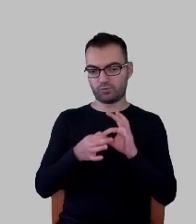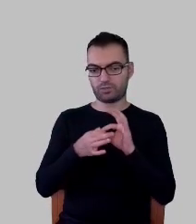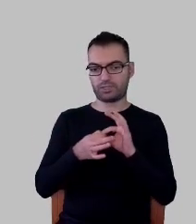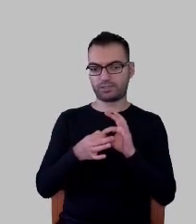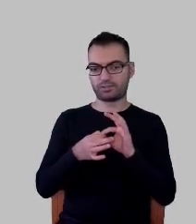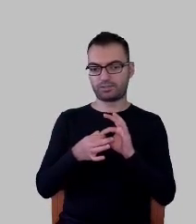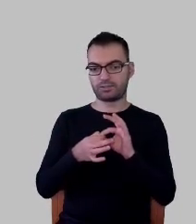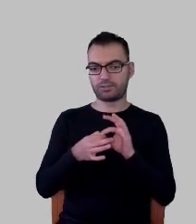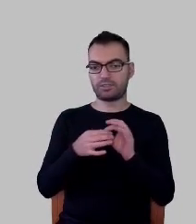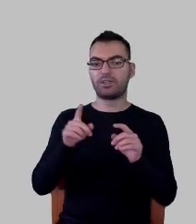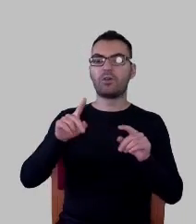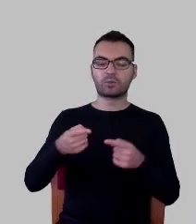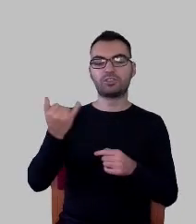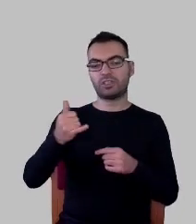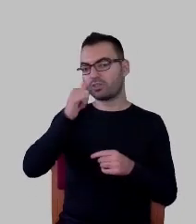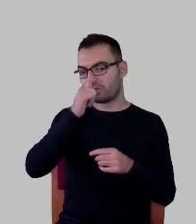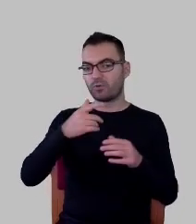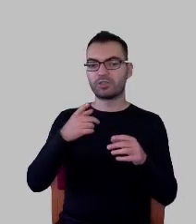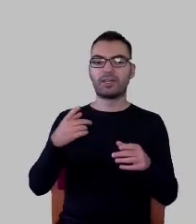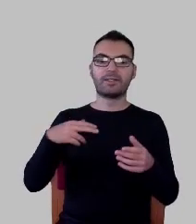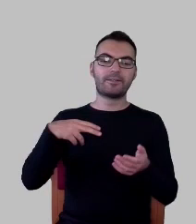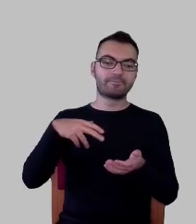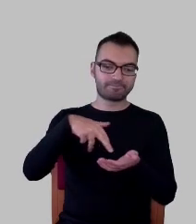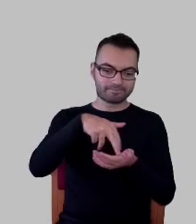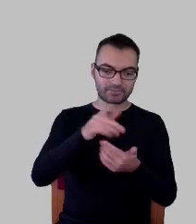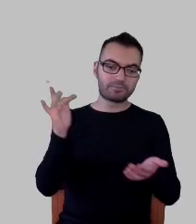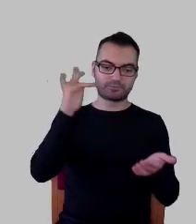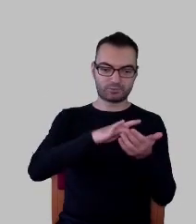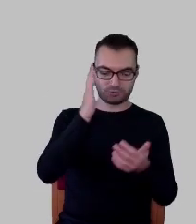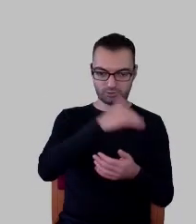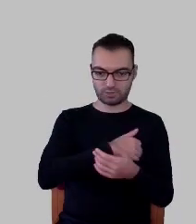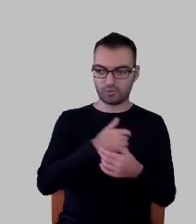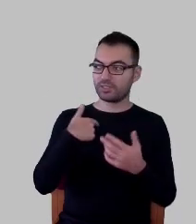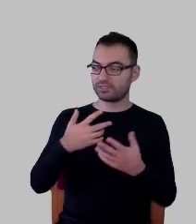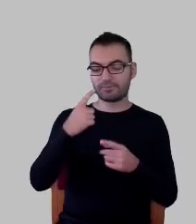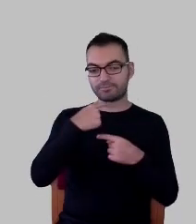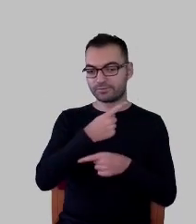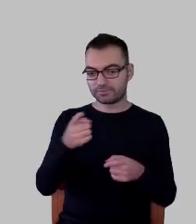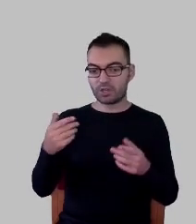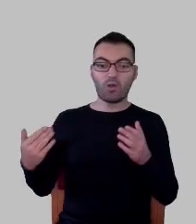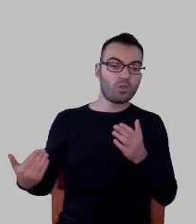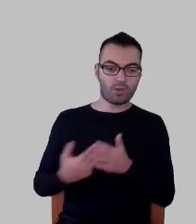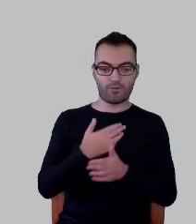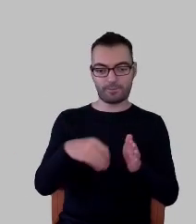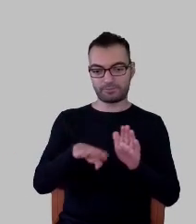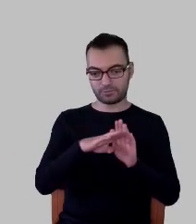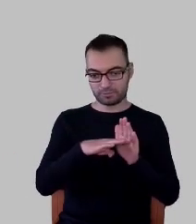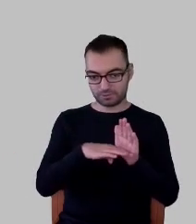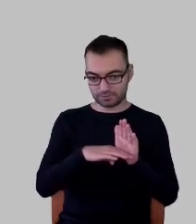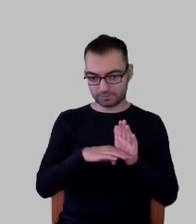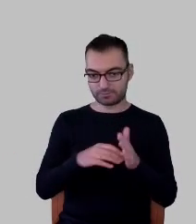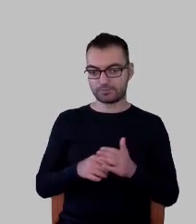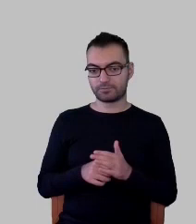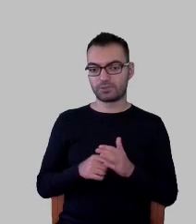tym czasem, kiedy dziecko nie może do szkoły dotrzeć. I tutaj też chciałabym wskazać, że te nowe przepisy, które